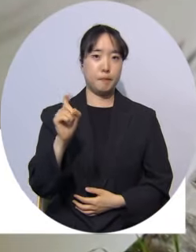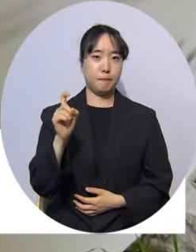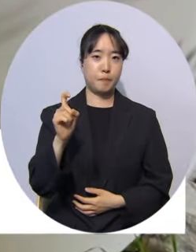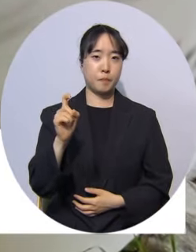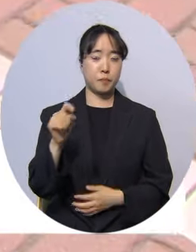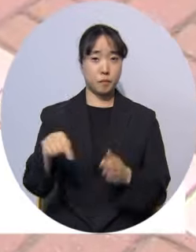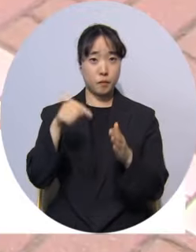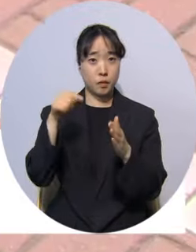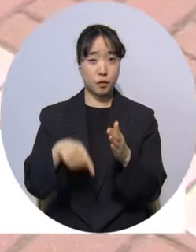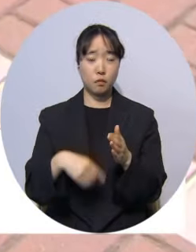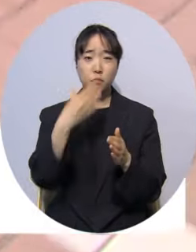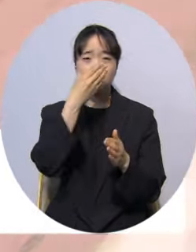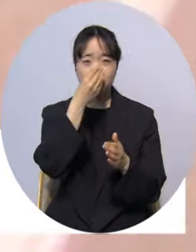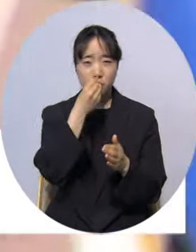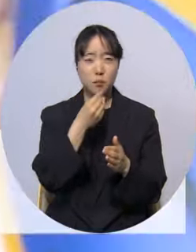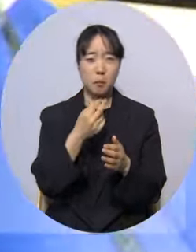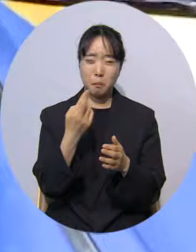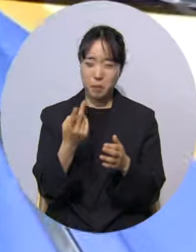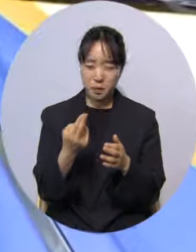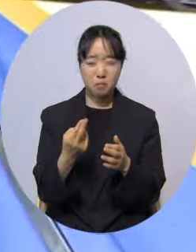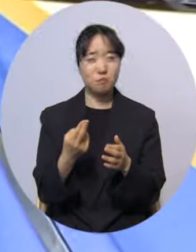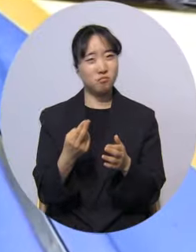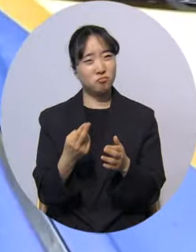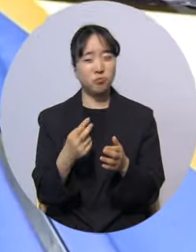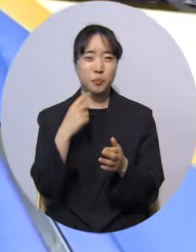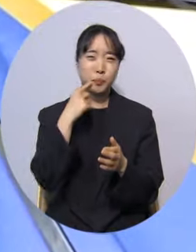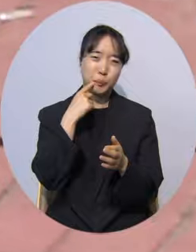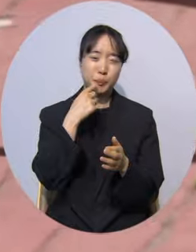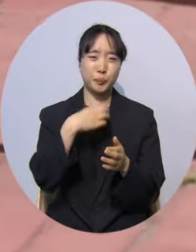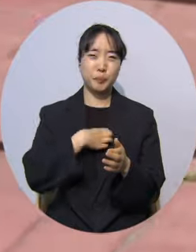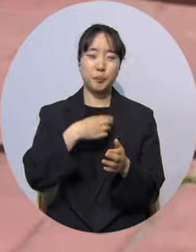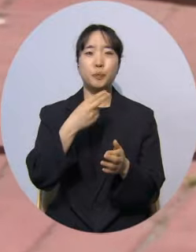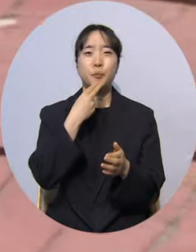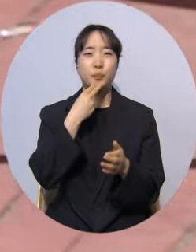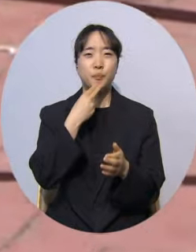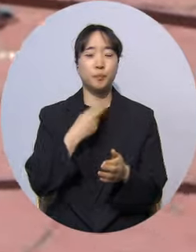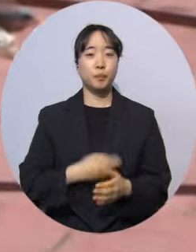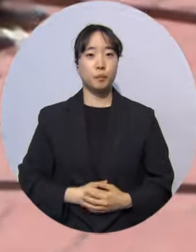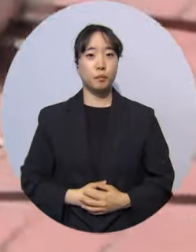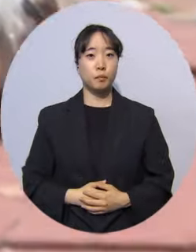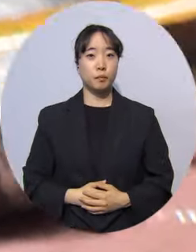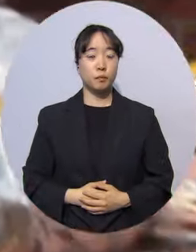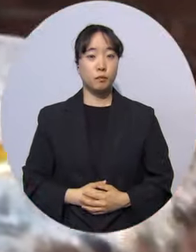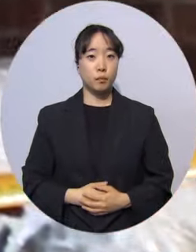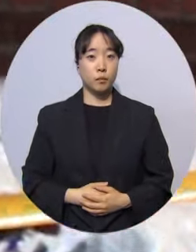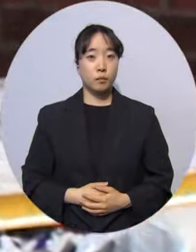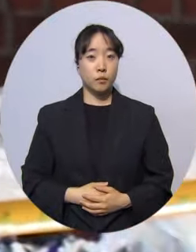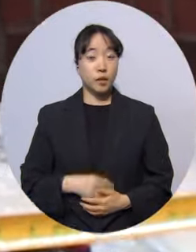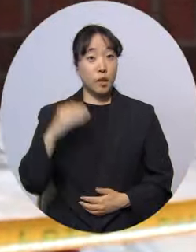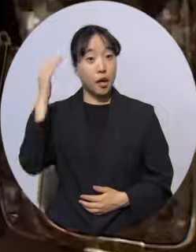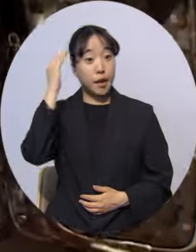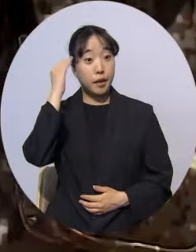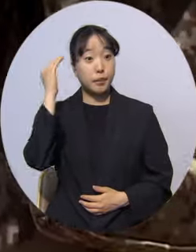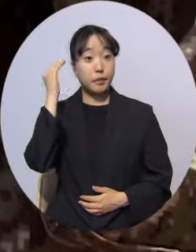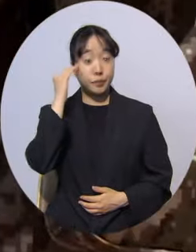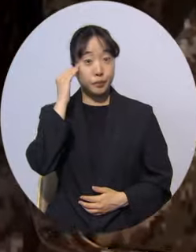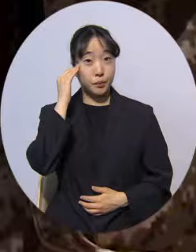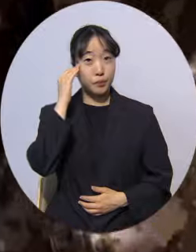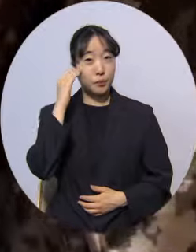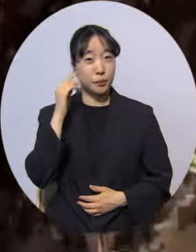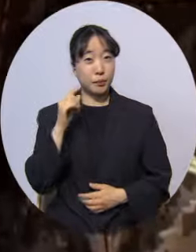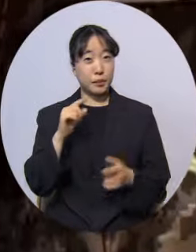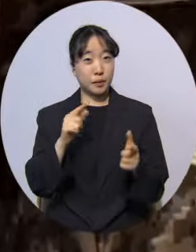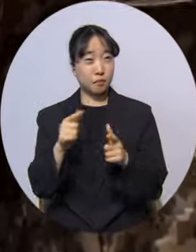폐지나 비닐 등으로 위해물질은 없는 것으로 확인됐습니다. 북한의 대남전단 살포 도발은 지난달 28일과